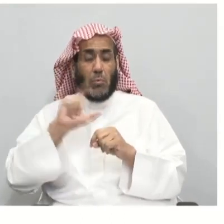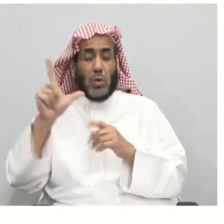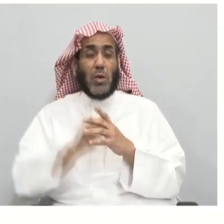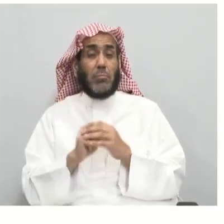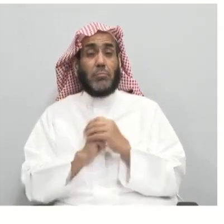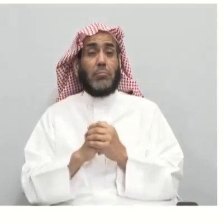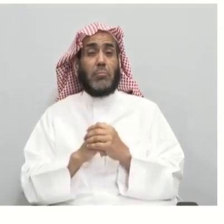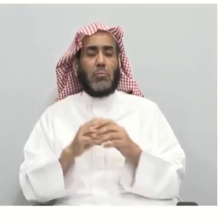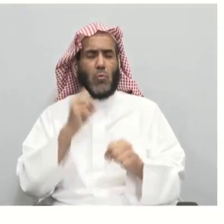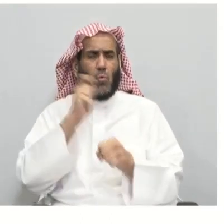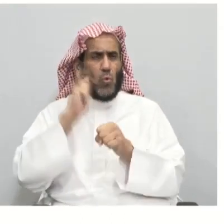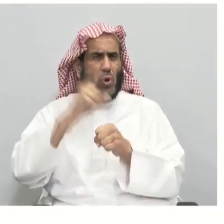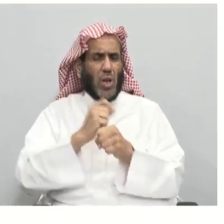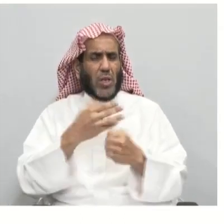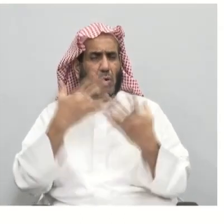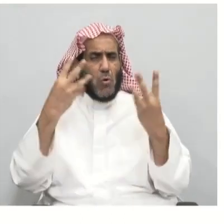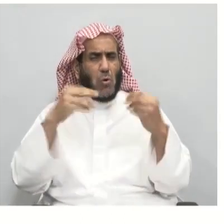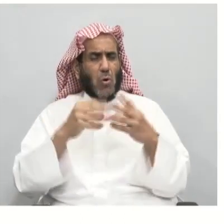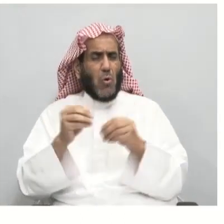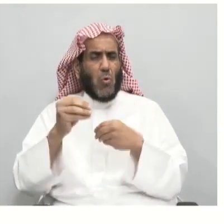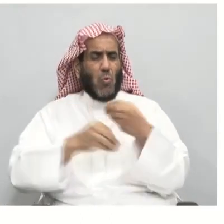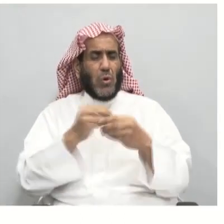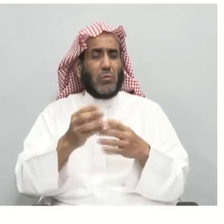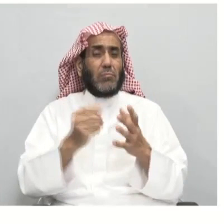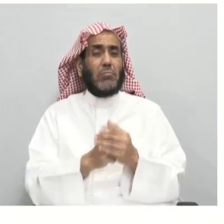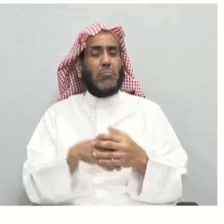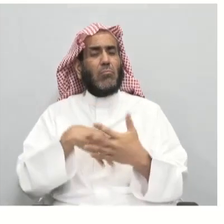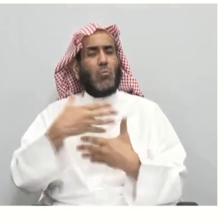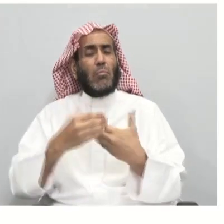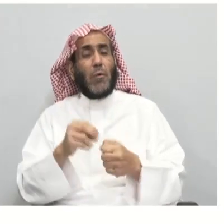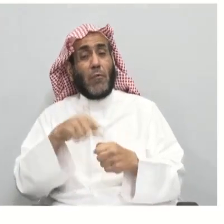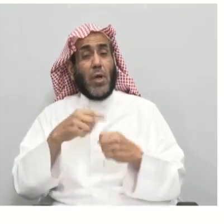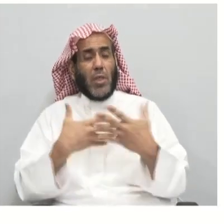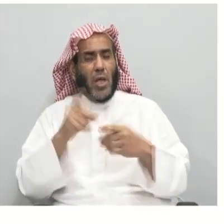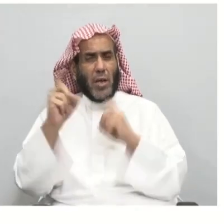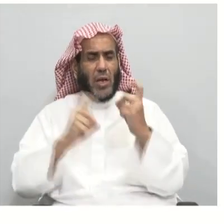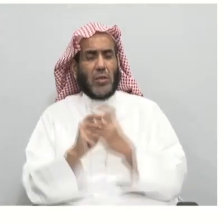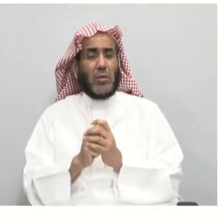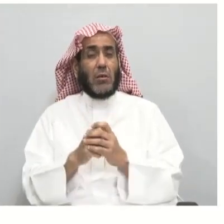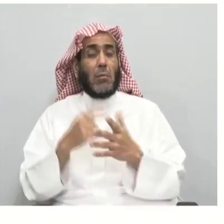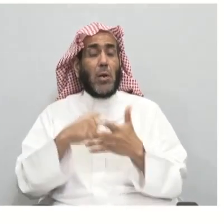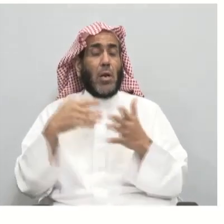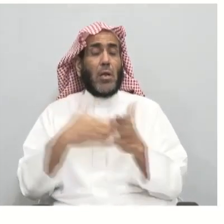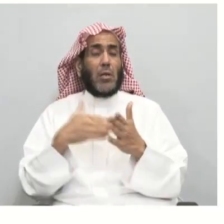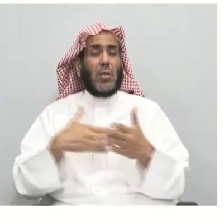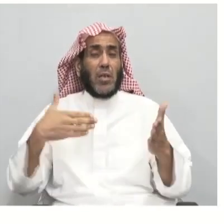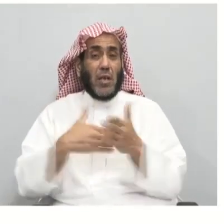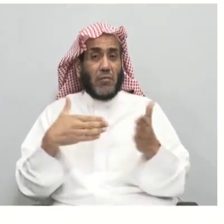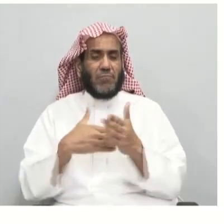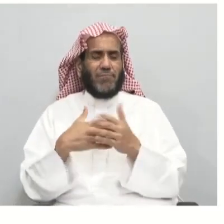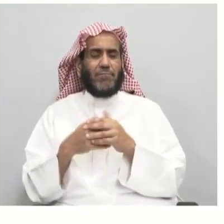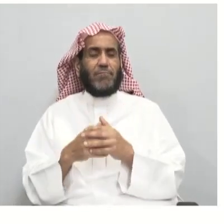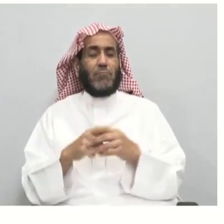الصائب والقدره على تسليم الادوار من شخص لاخر في اثناء النقاش المرحله الاخيره انهاء